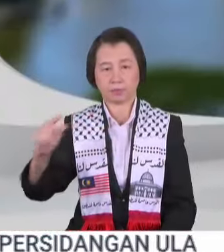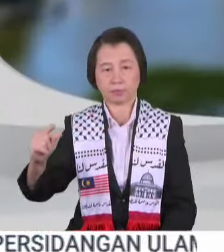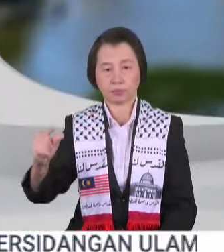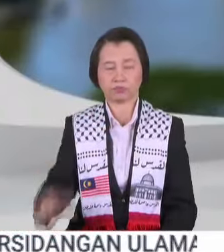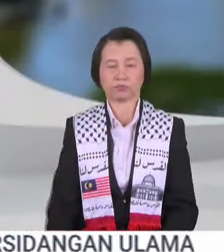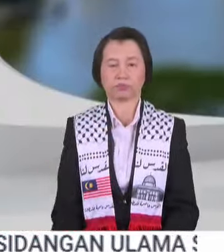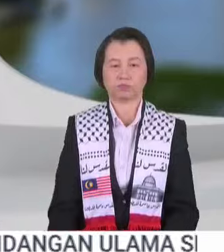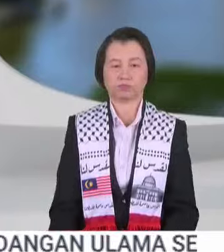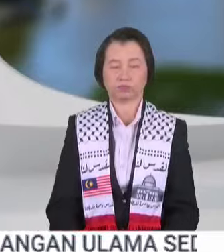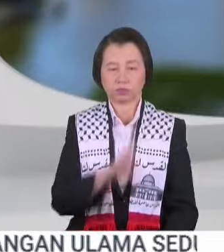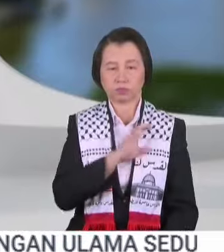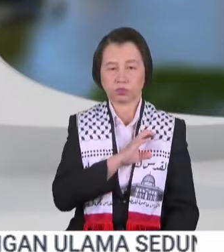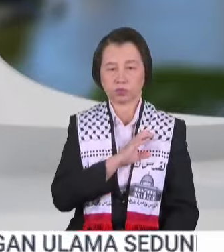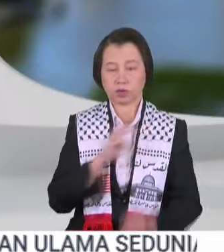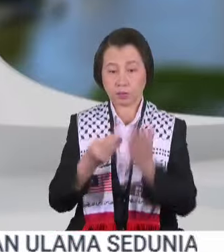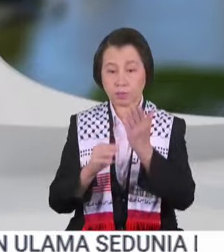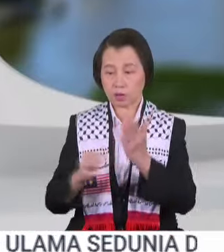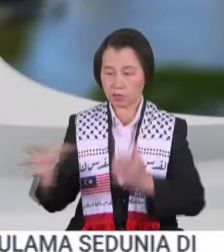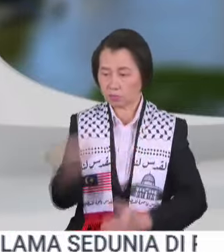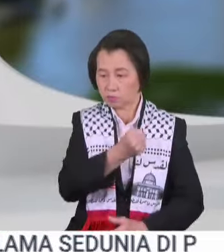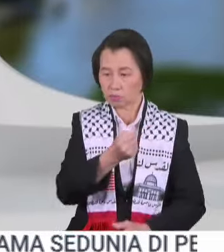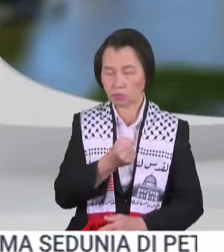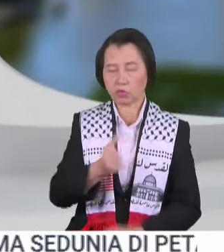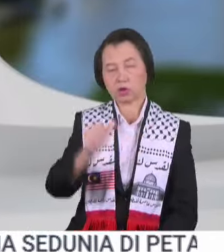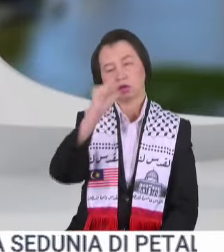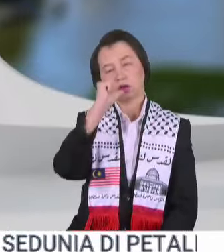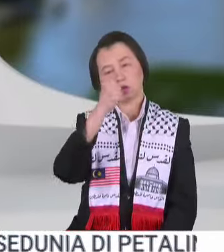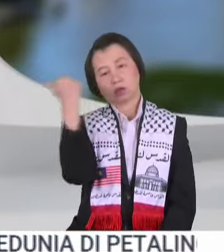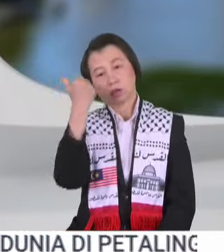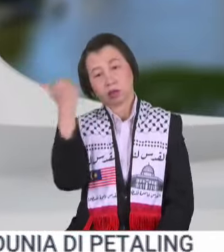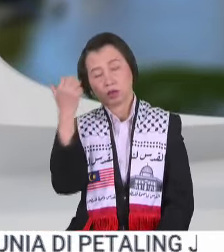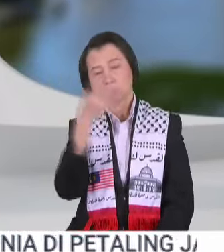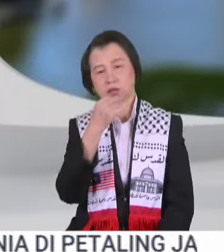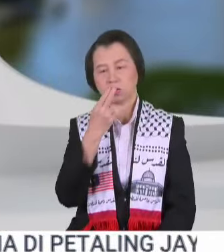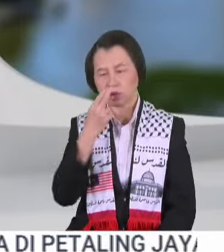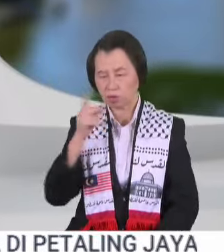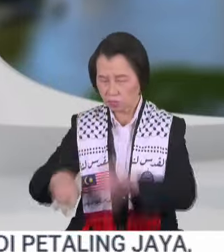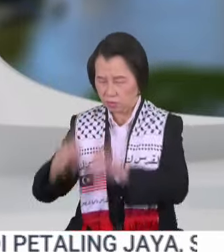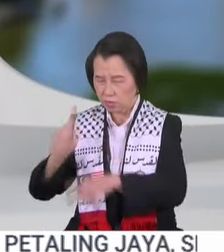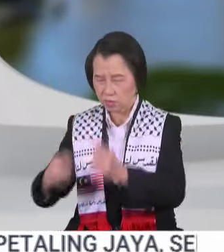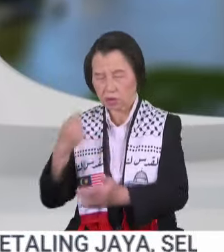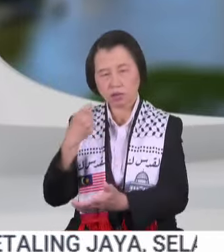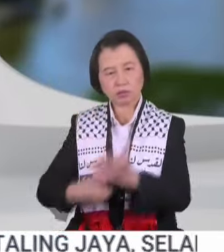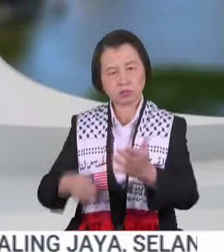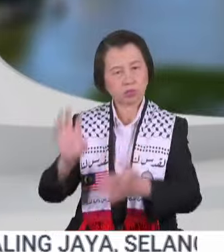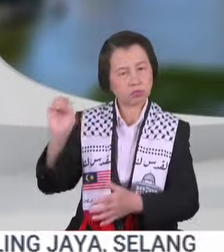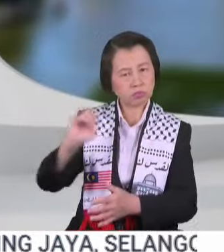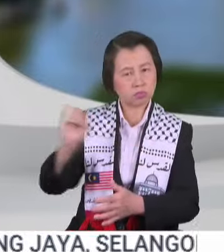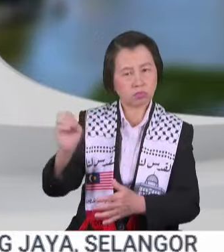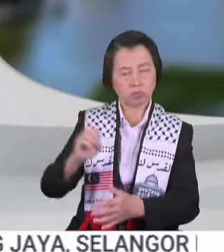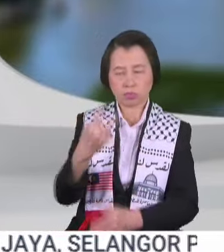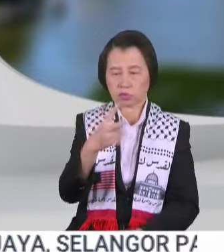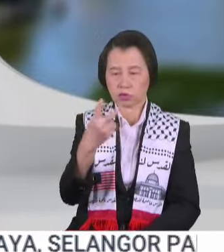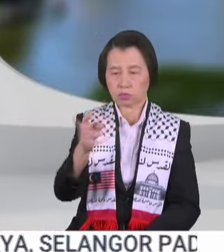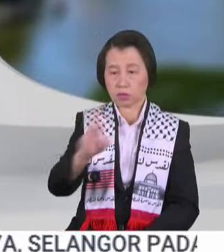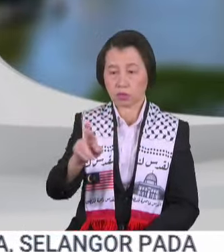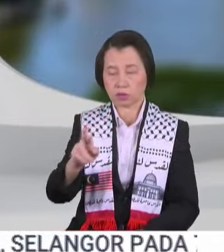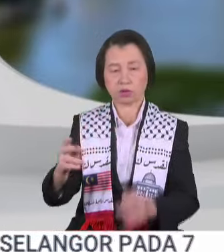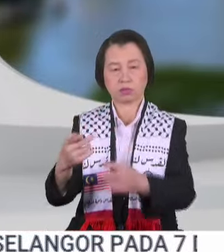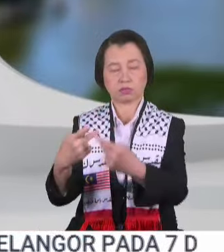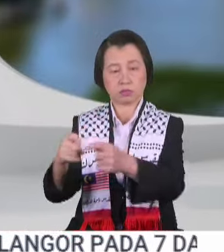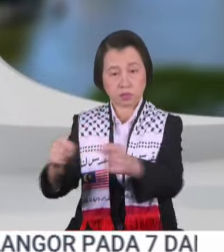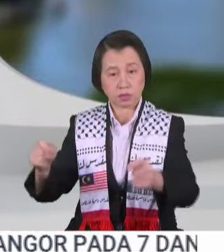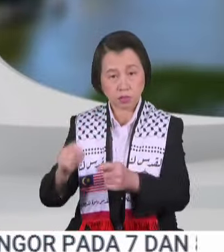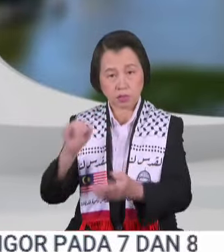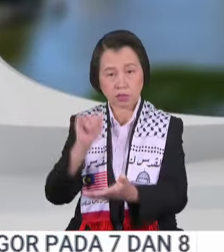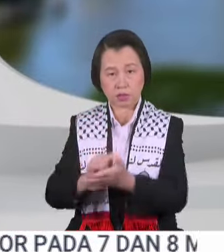Polis daerah Miri telah merampas minuman keras dan rokok putih pelbagai jenama disyaki tidak bercukai bernilai RM12,000 di sebuah premis di